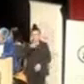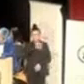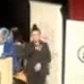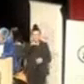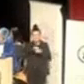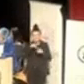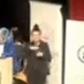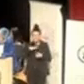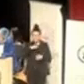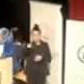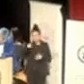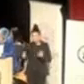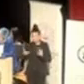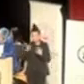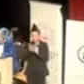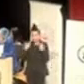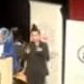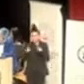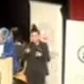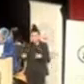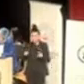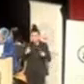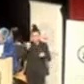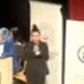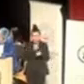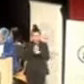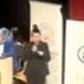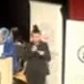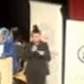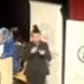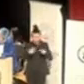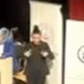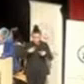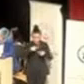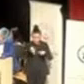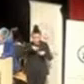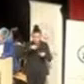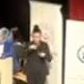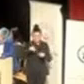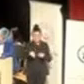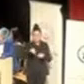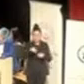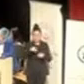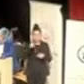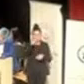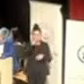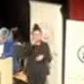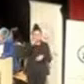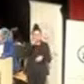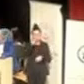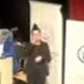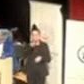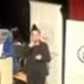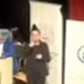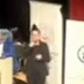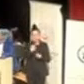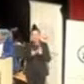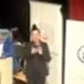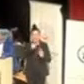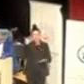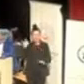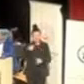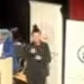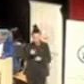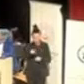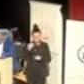giderilmiştir. Koleksiyonumuzda bulunan yaklaşık 5000 taş plaktan en eskisi 1928 yılına ait İngilizce iki şarkı içeren bir taş plaktır. Diğer taş plaklar